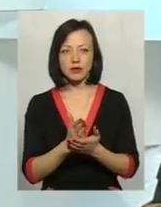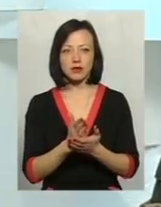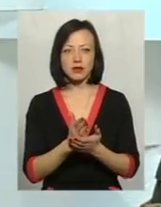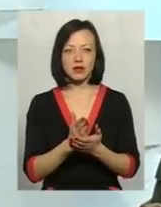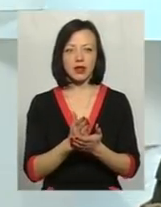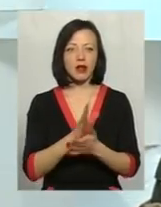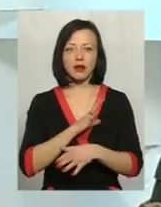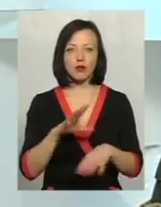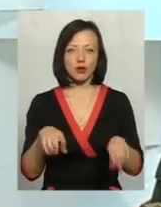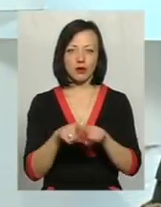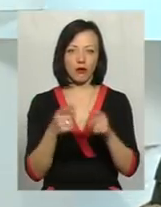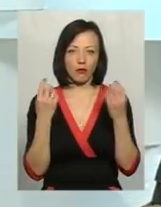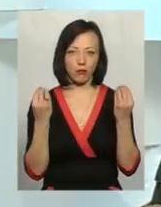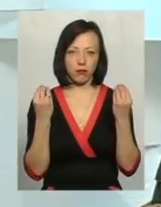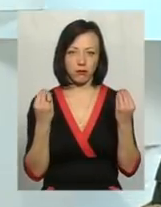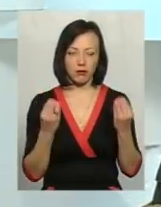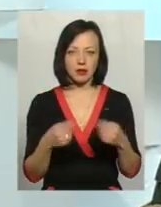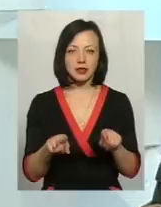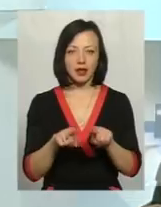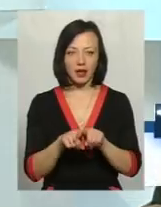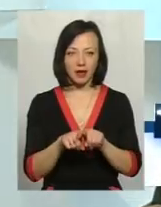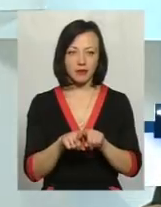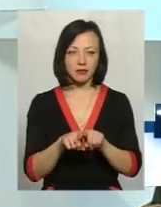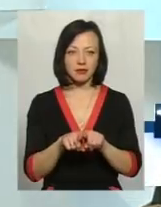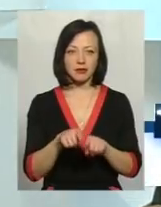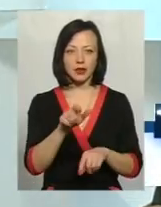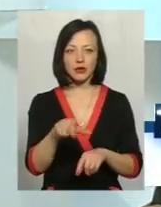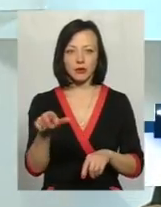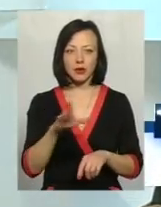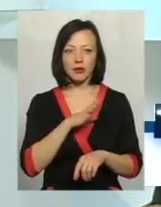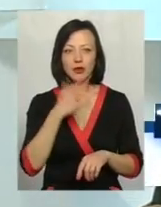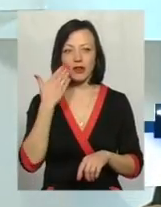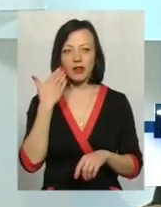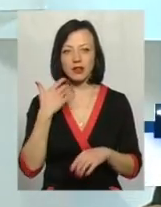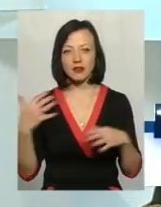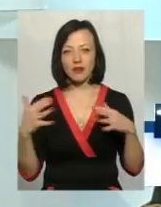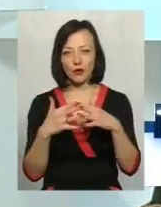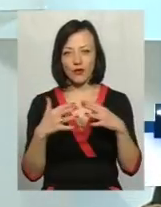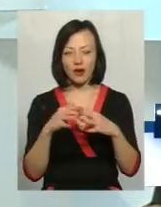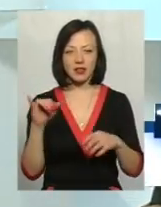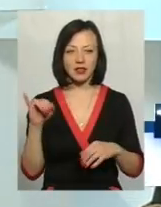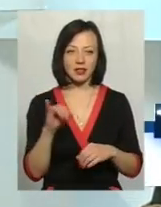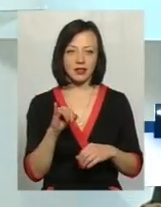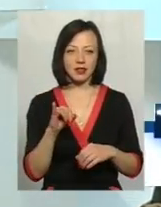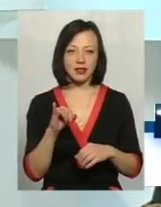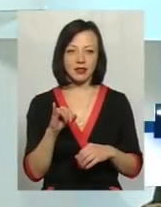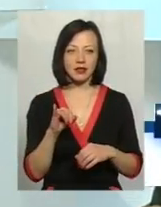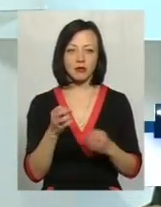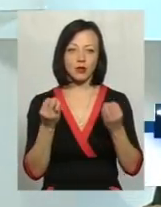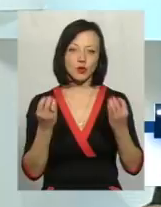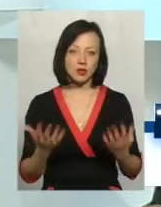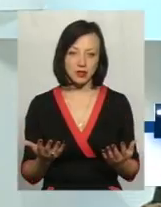таких. Ну, з такими людьми було і легше, я вам скажу, воювати. І, так,